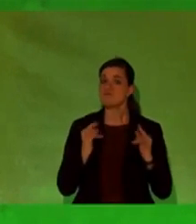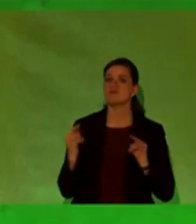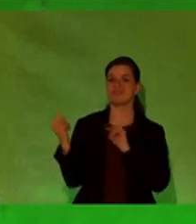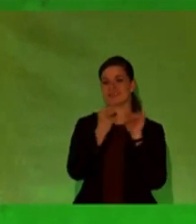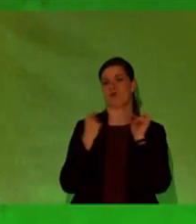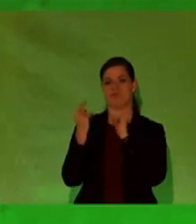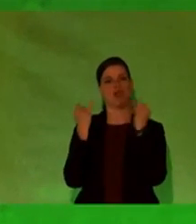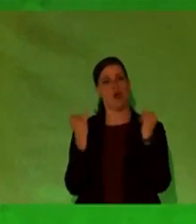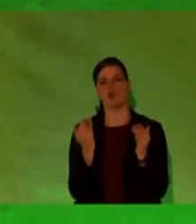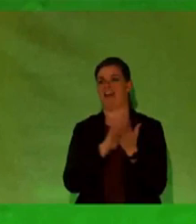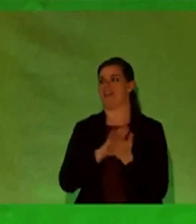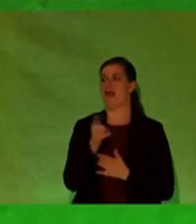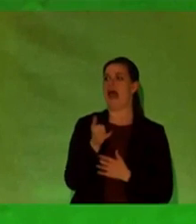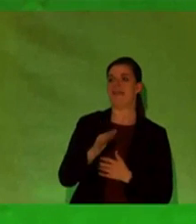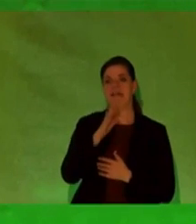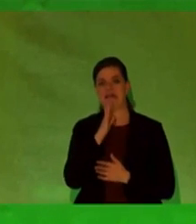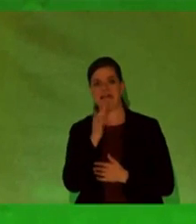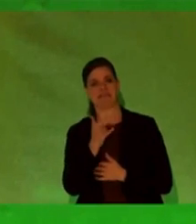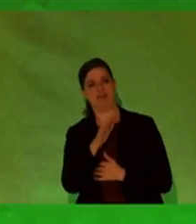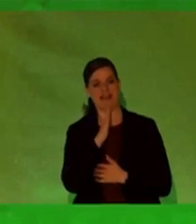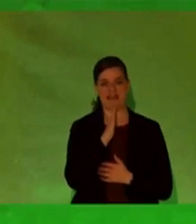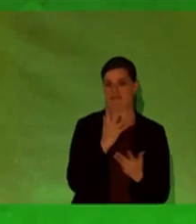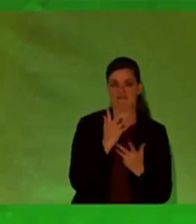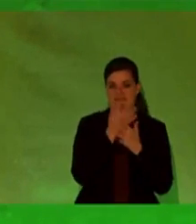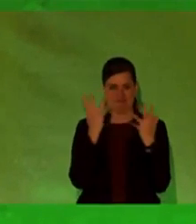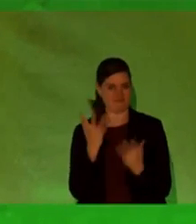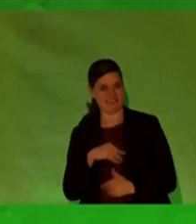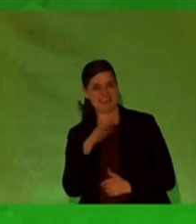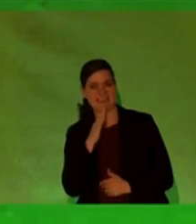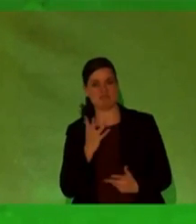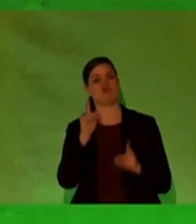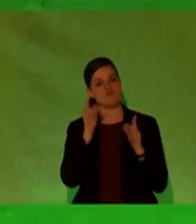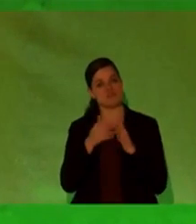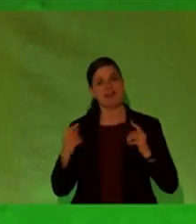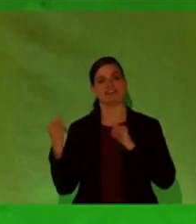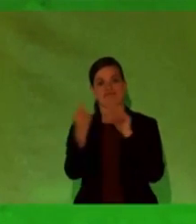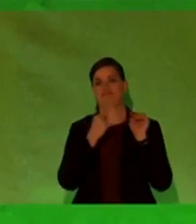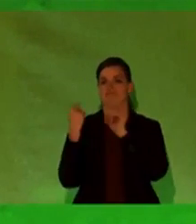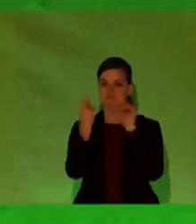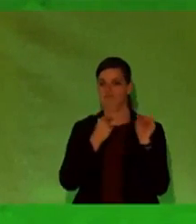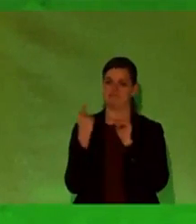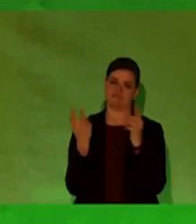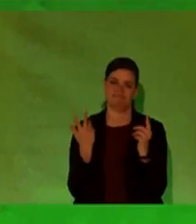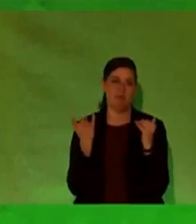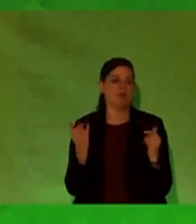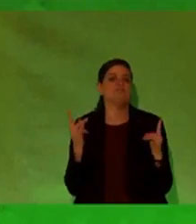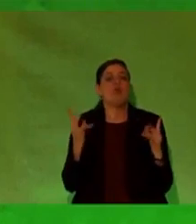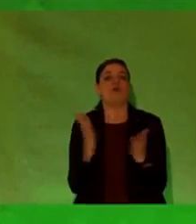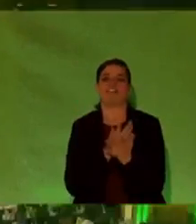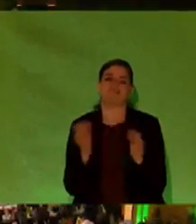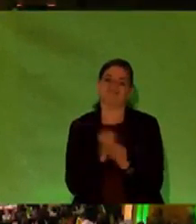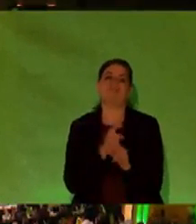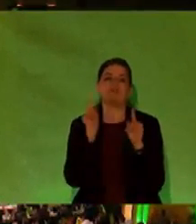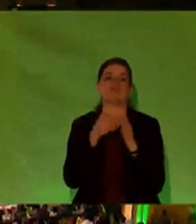mit einer Gegenrede oder zwei Gegenreden und zwei Kontrareden einfach so auf einem Parteitag entscheiden. Vielen Dank.